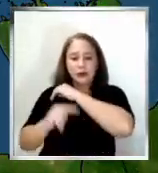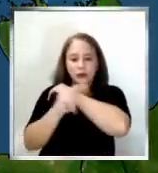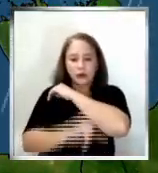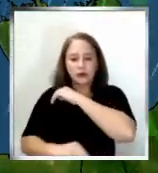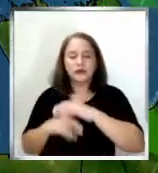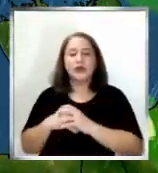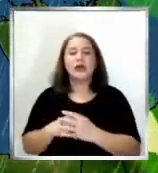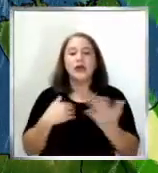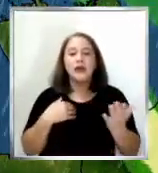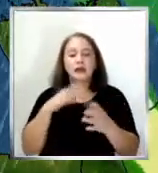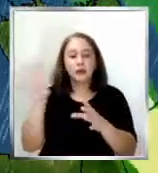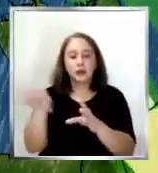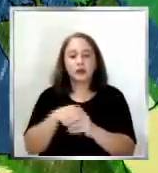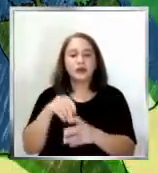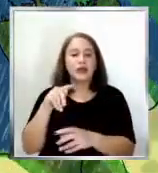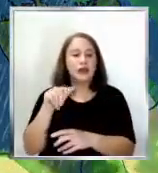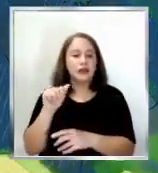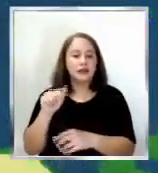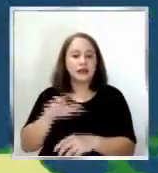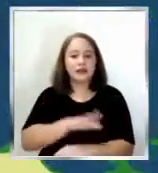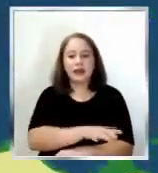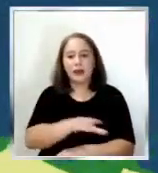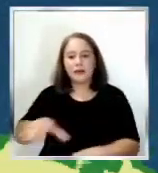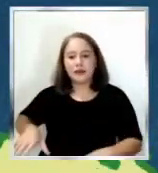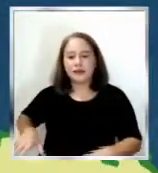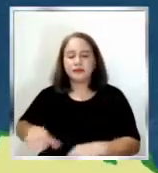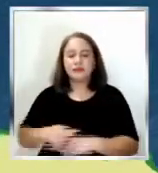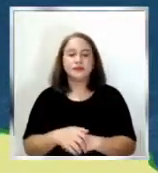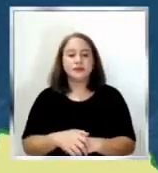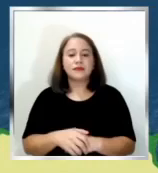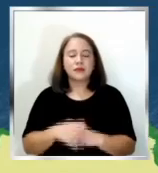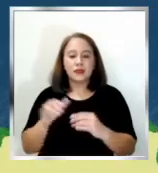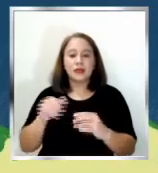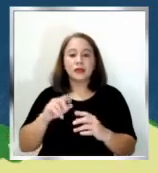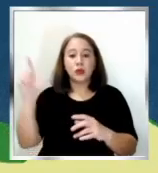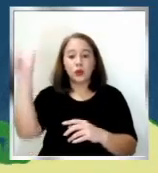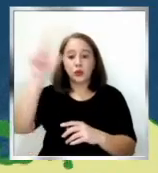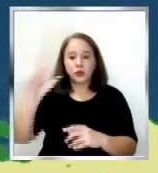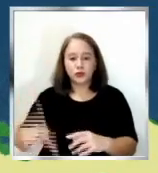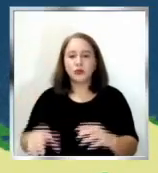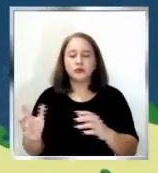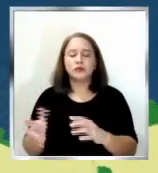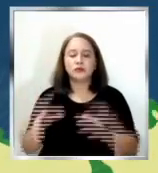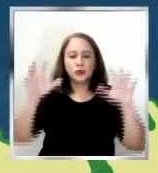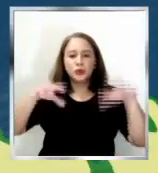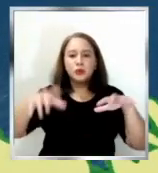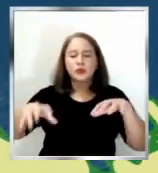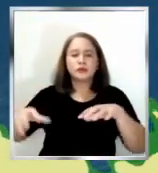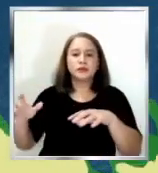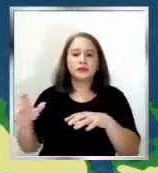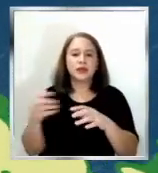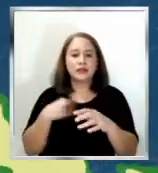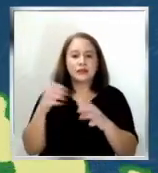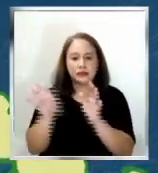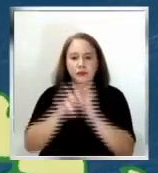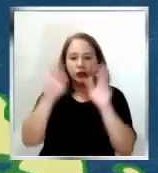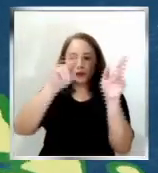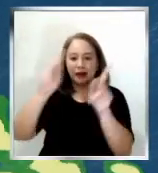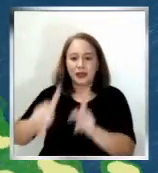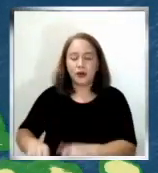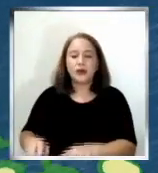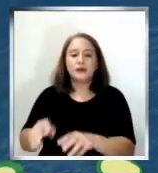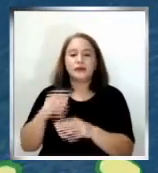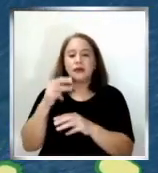at Capiz. Sa Luzon, buong araw po na makakaranas ng ulan ng ilang bahagi tulad niya sa may Palawan at Mindoro Oriental.